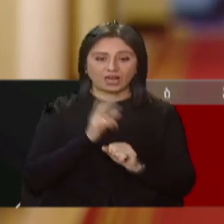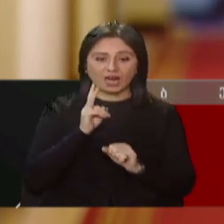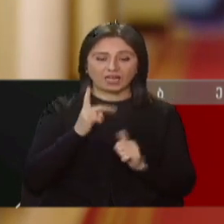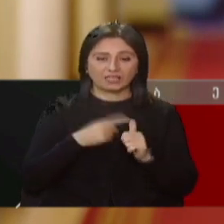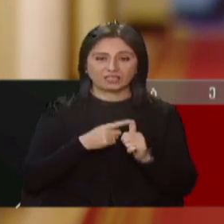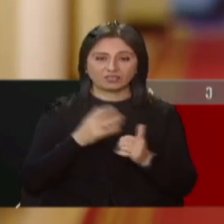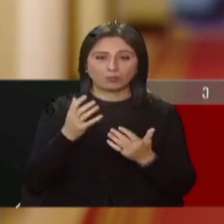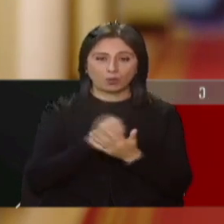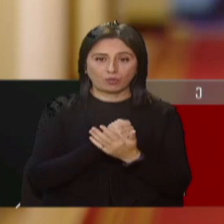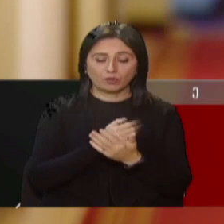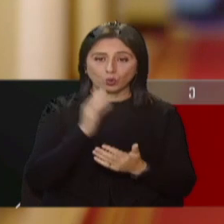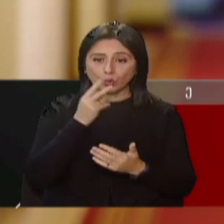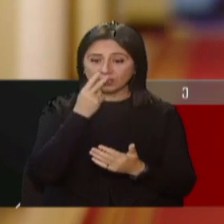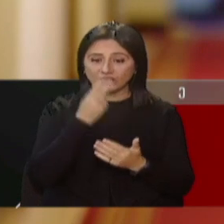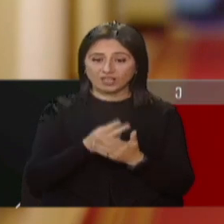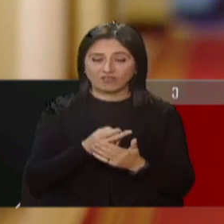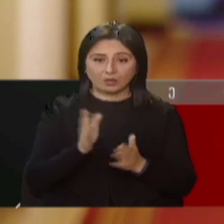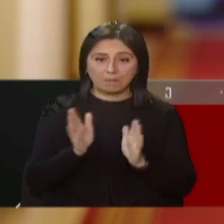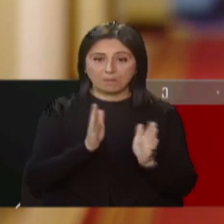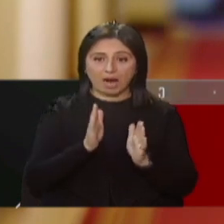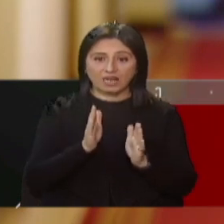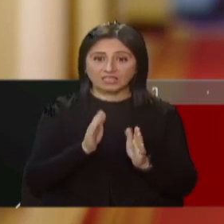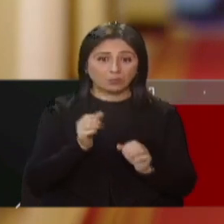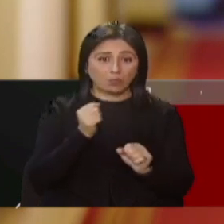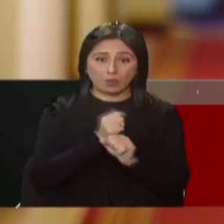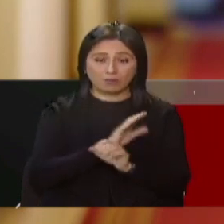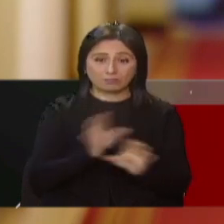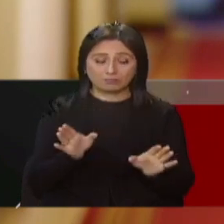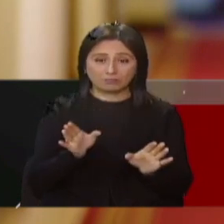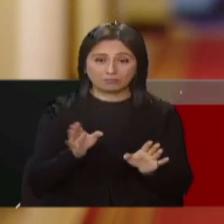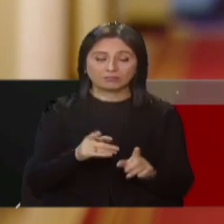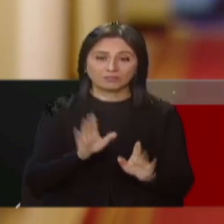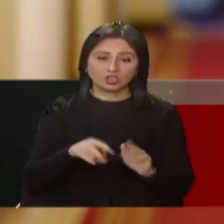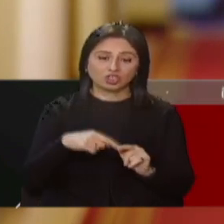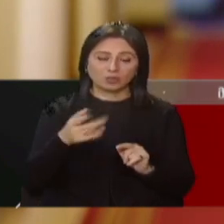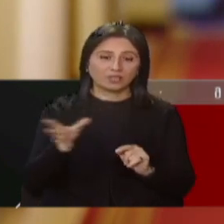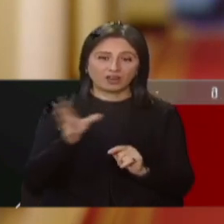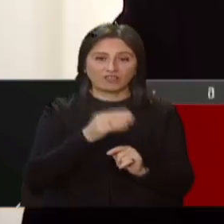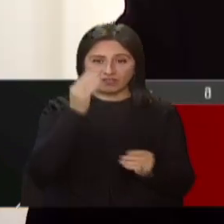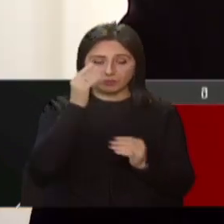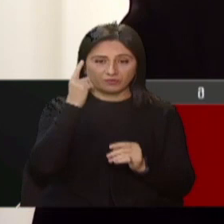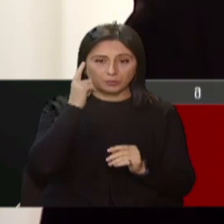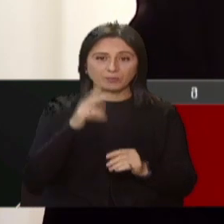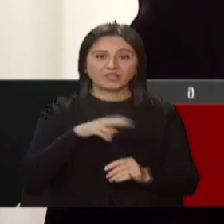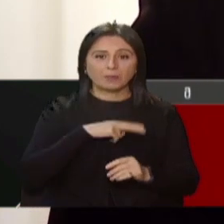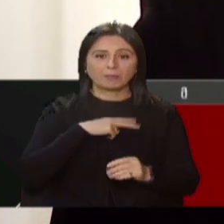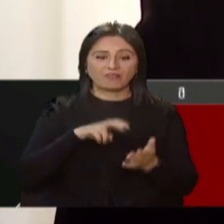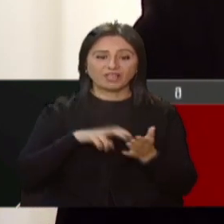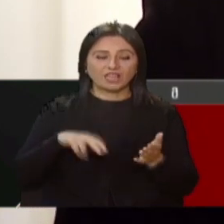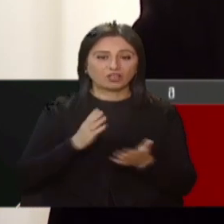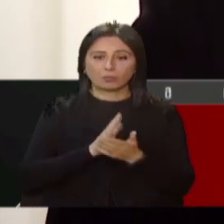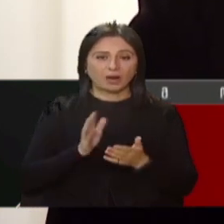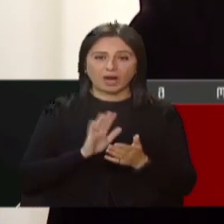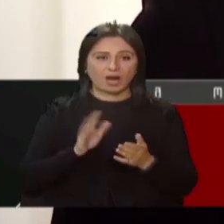კანდიდატის სტატუსის მოპოვებისთვის. როცა ვნახავთ, რომ არც მაქსიმუმიც არაფერს არ ნიშნავს, შემდეგ შეიძლება ყველა ვერსიაზე ვფიქრო. პარლამენტის დატოვება არ